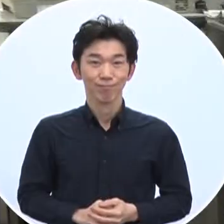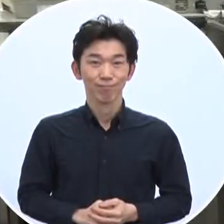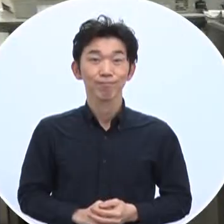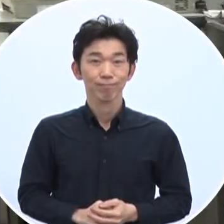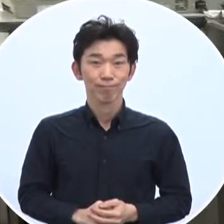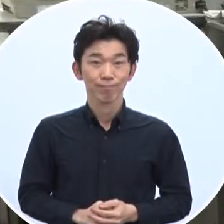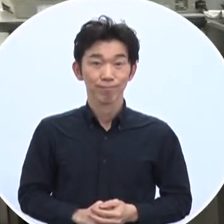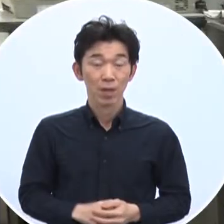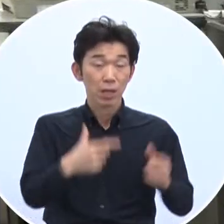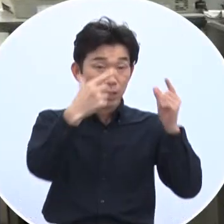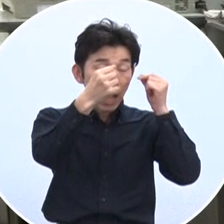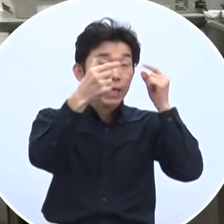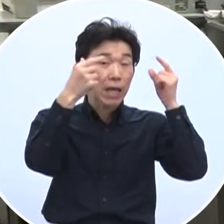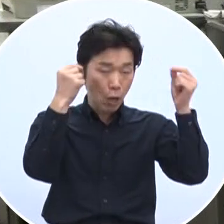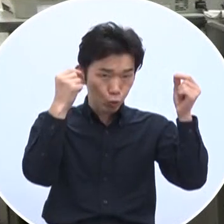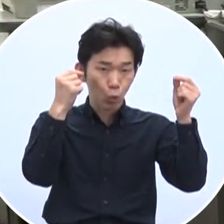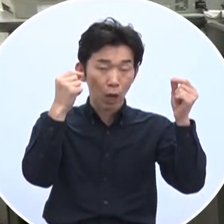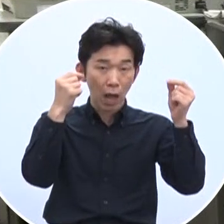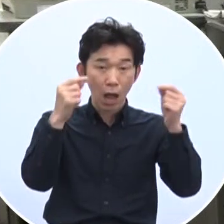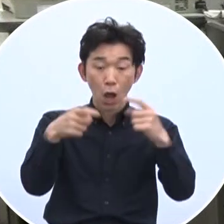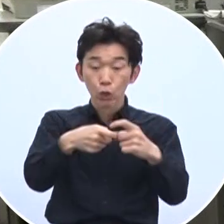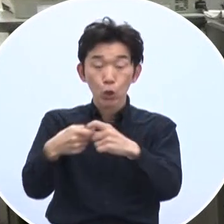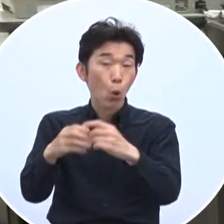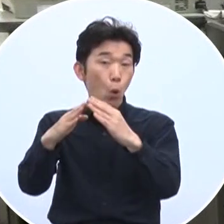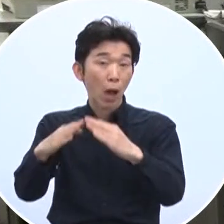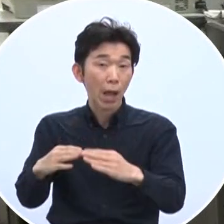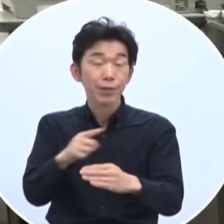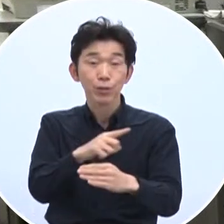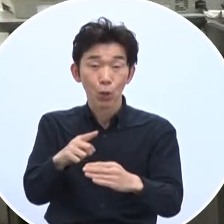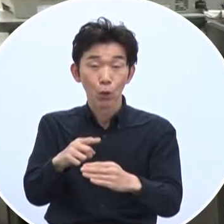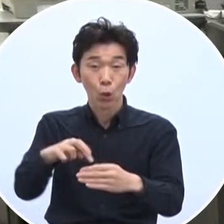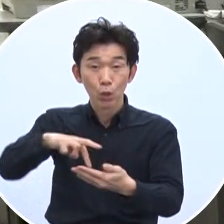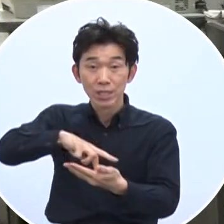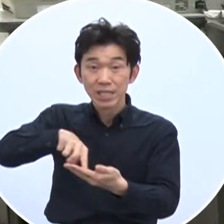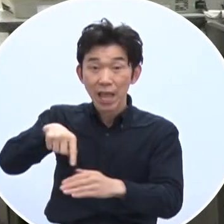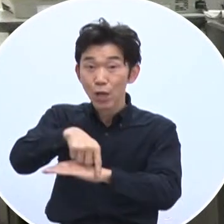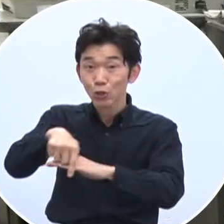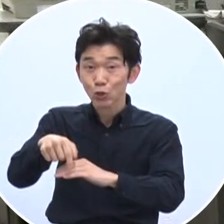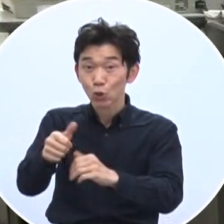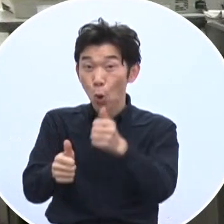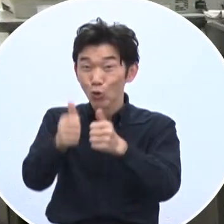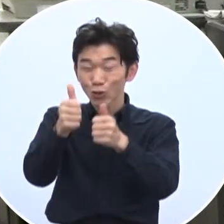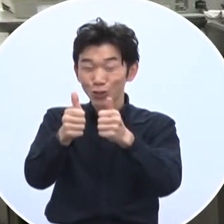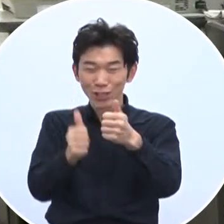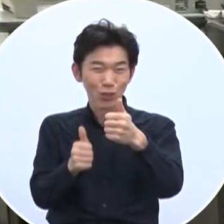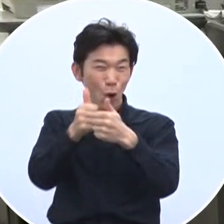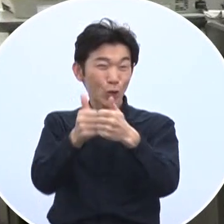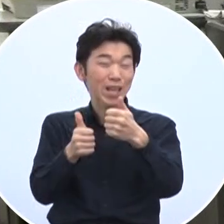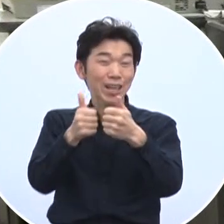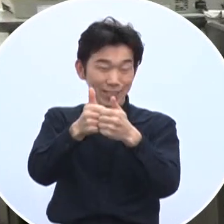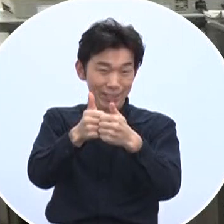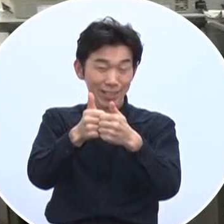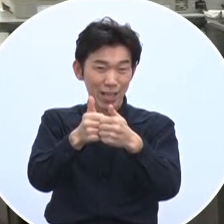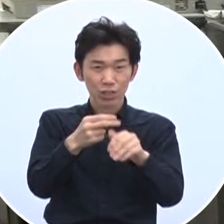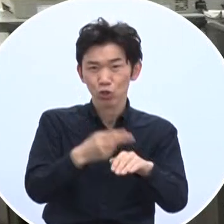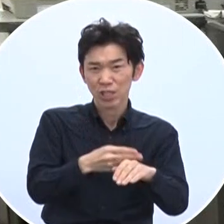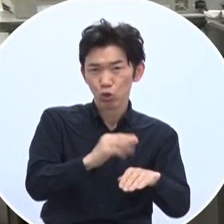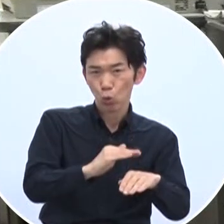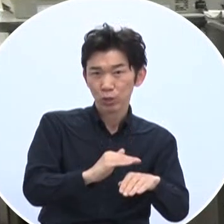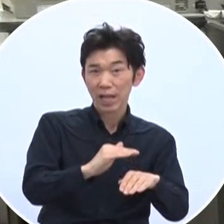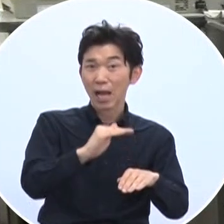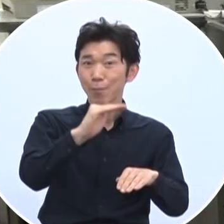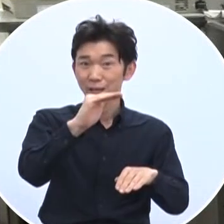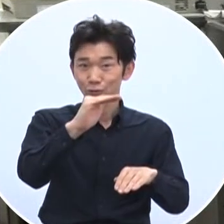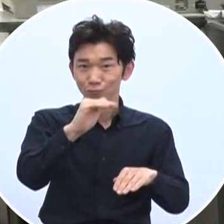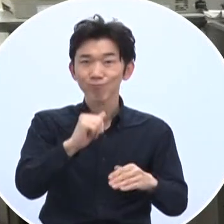まあ、各大学であったり協会であったりの製図コンクールに挑戦しながら製図のスキルを高めていく、そういった